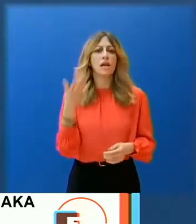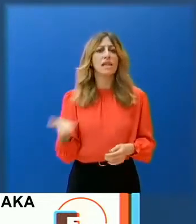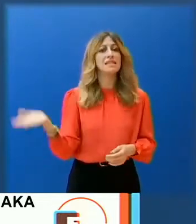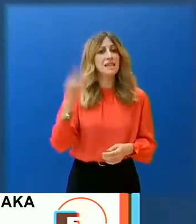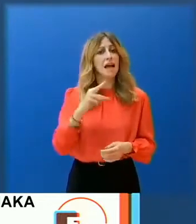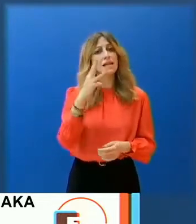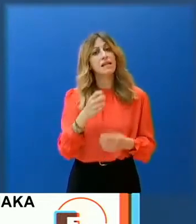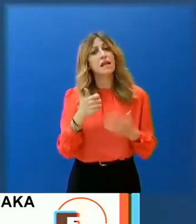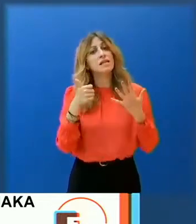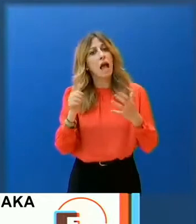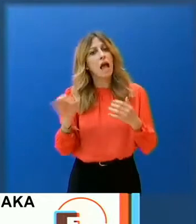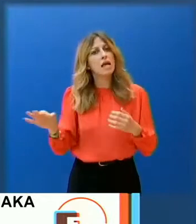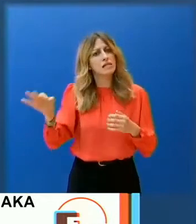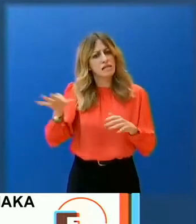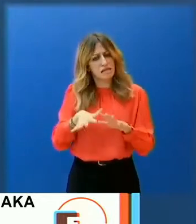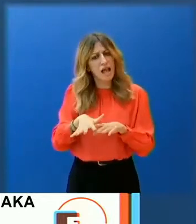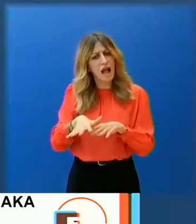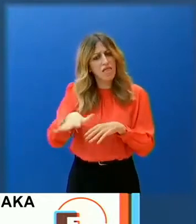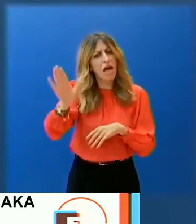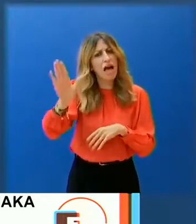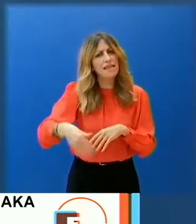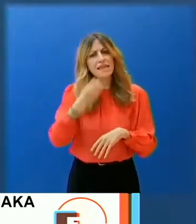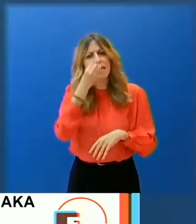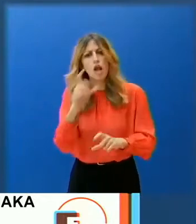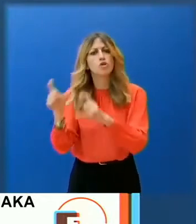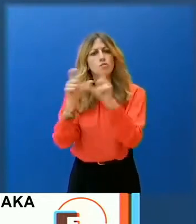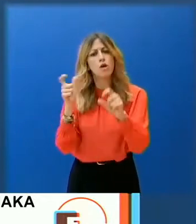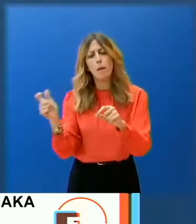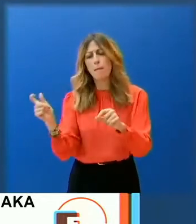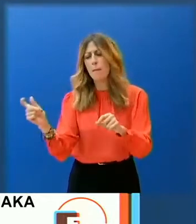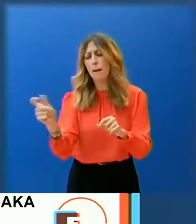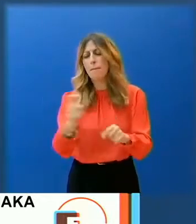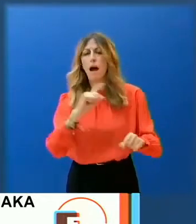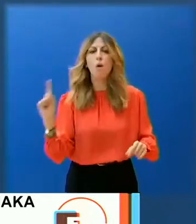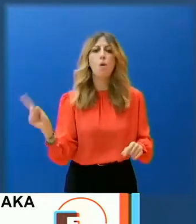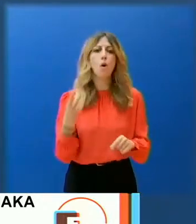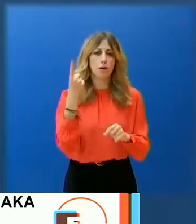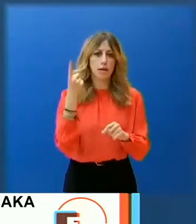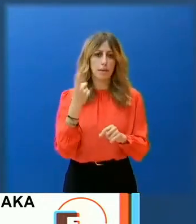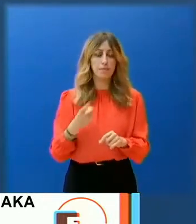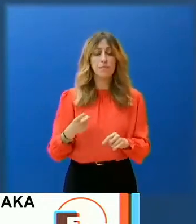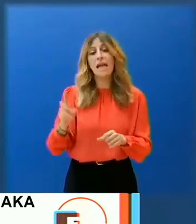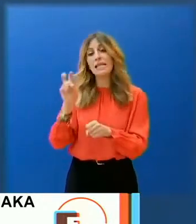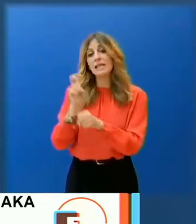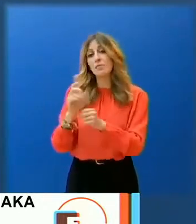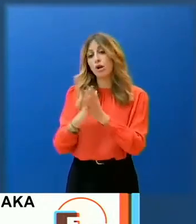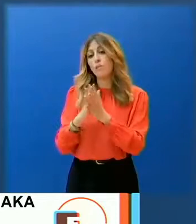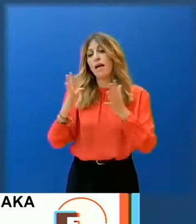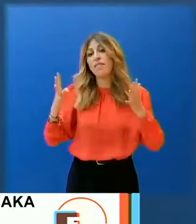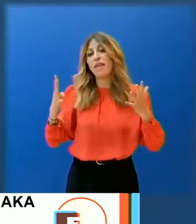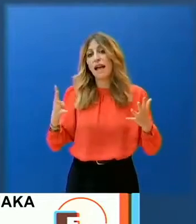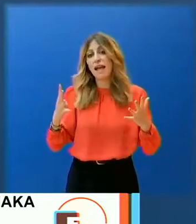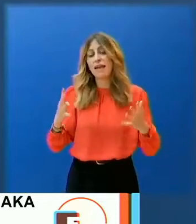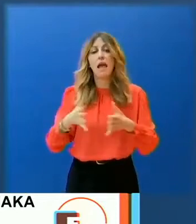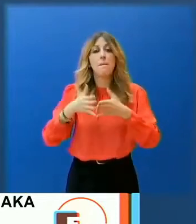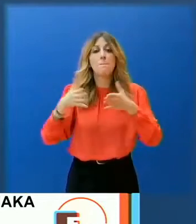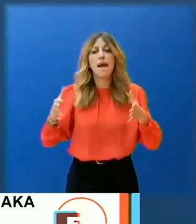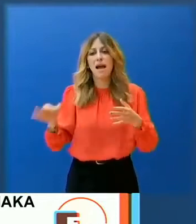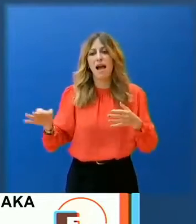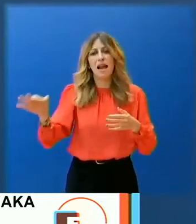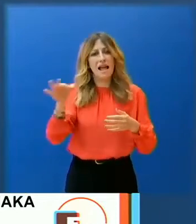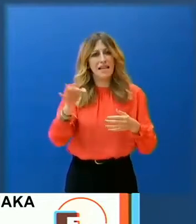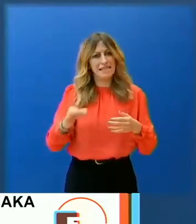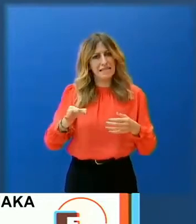Μαΐου. Για τα υπόλοιπα 19 μεγαλύτερα νησιά μας, με εξαίρεση την Κρήτη, μπαίνει σε εφαρμογή η επιχείρηση